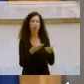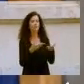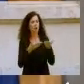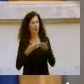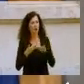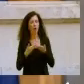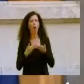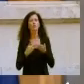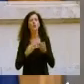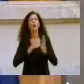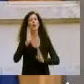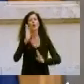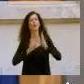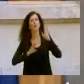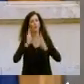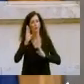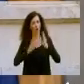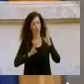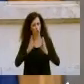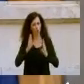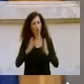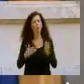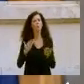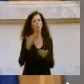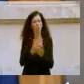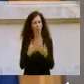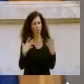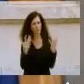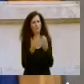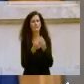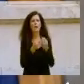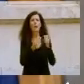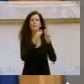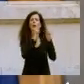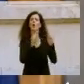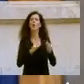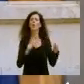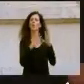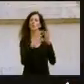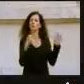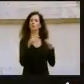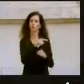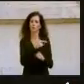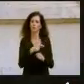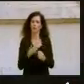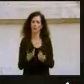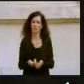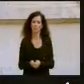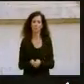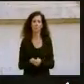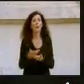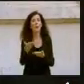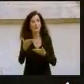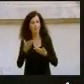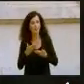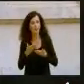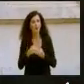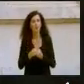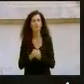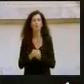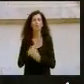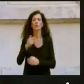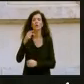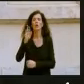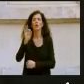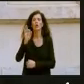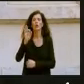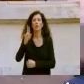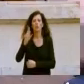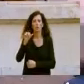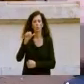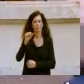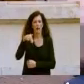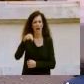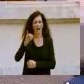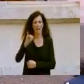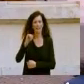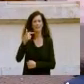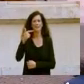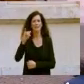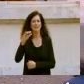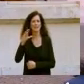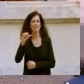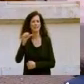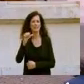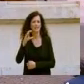merito delle proposte anche con confindustria prego claudia fusani tiscali.it prego si buonasera